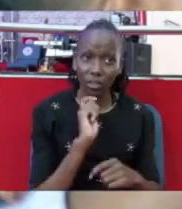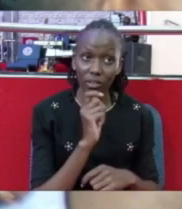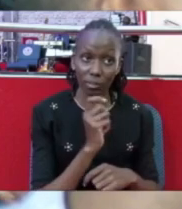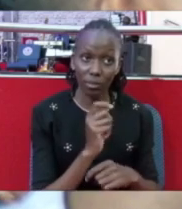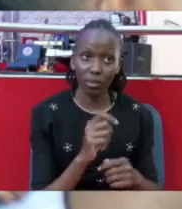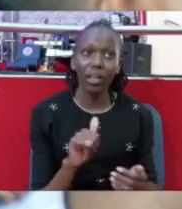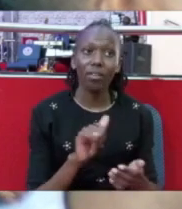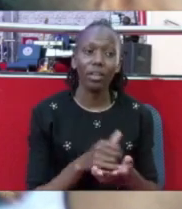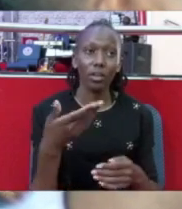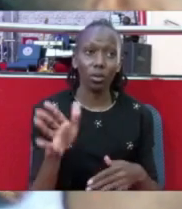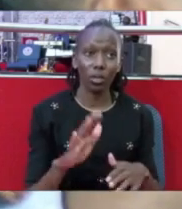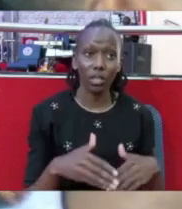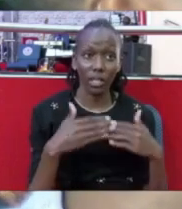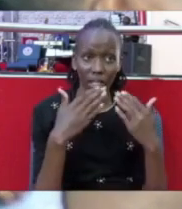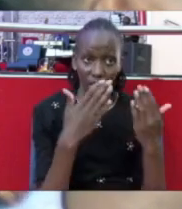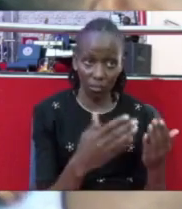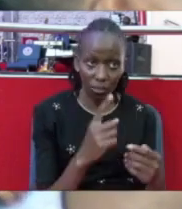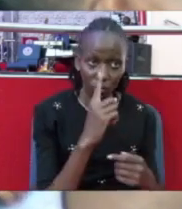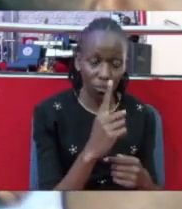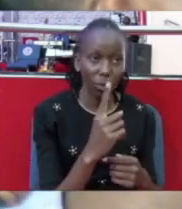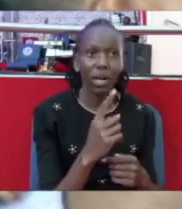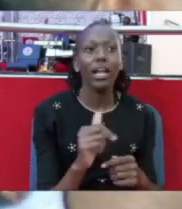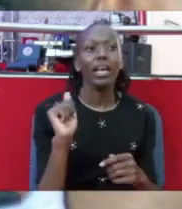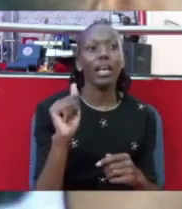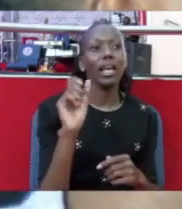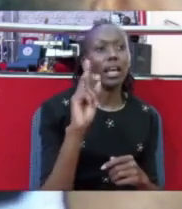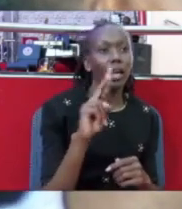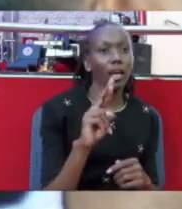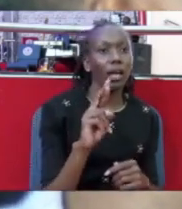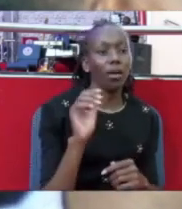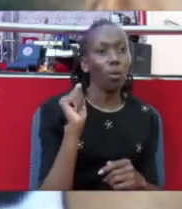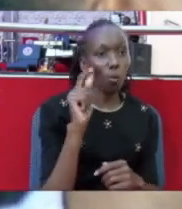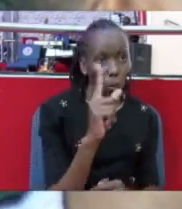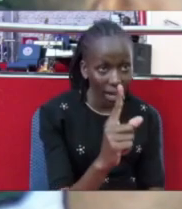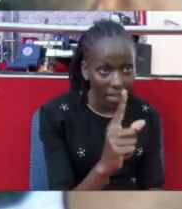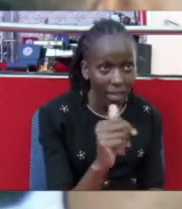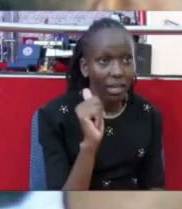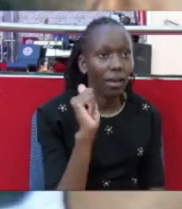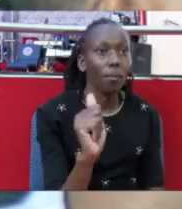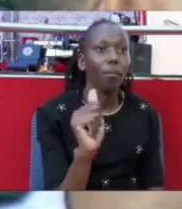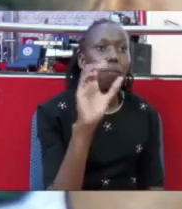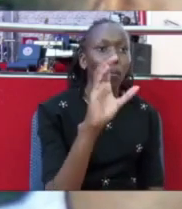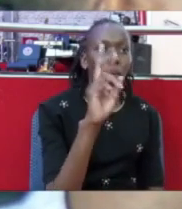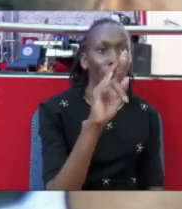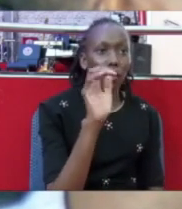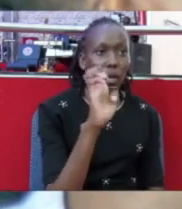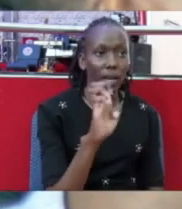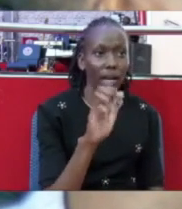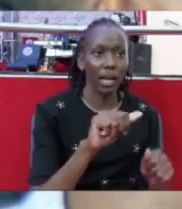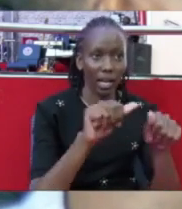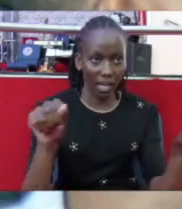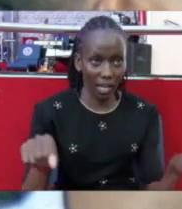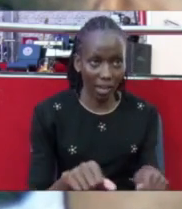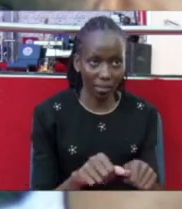hapa Nairobi. And you said it was because of your faith. Na ukasema ilikuwa ni kwa sababu ya imani yako. And that can be very discouraging